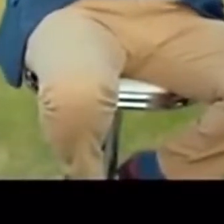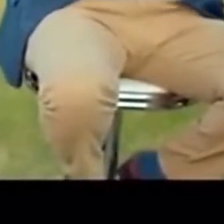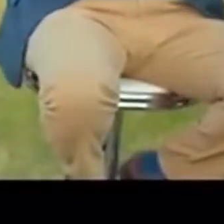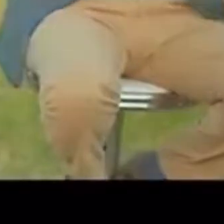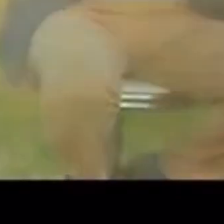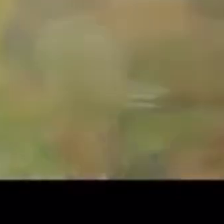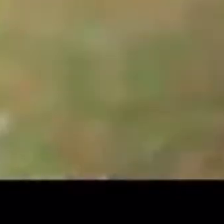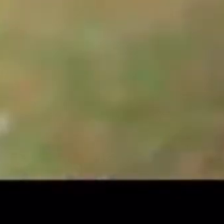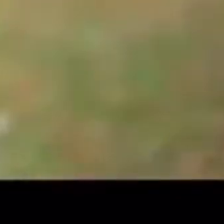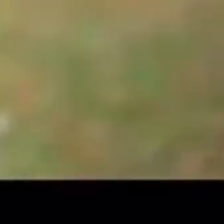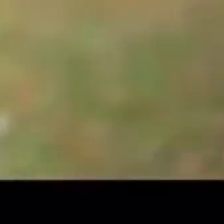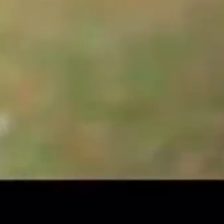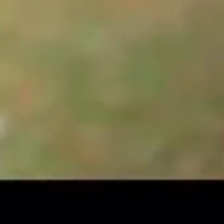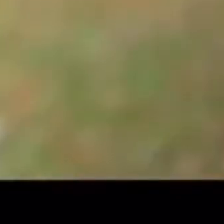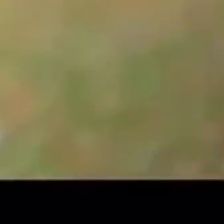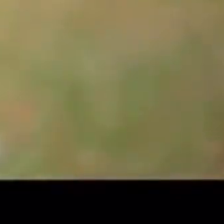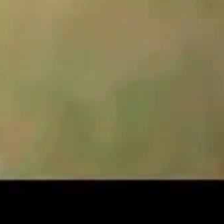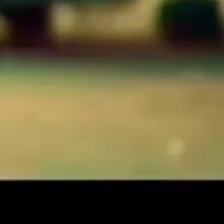taku